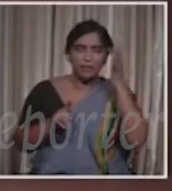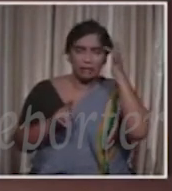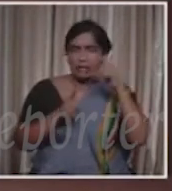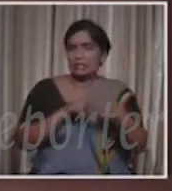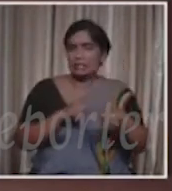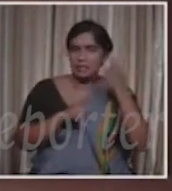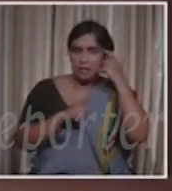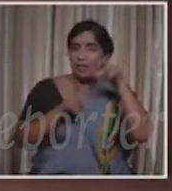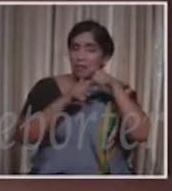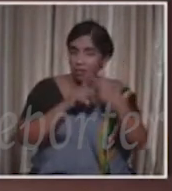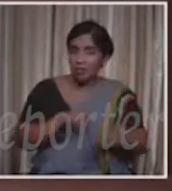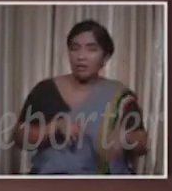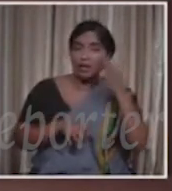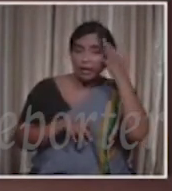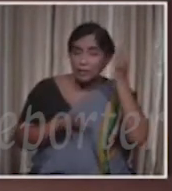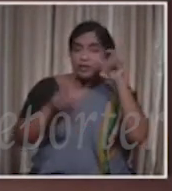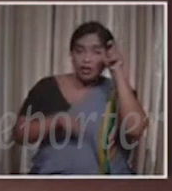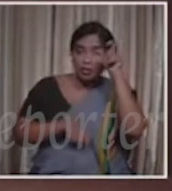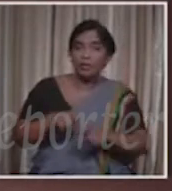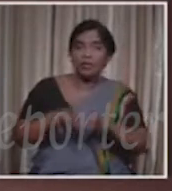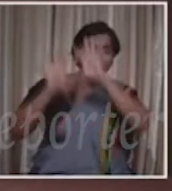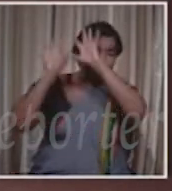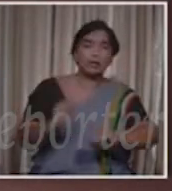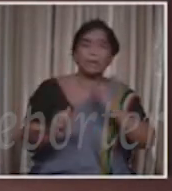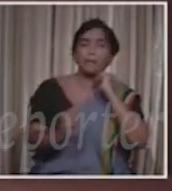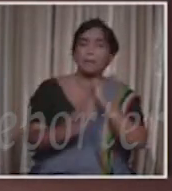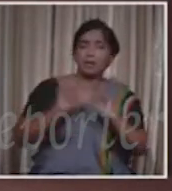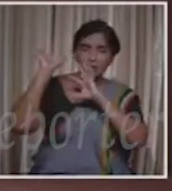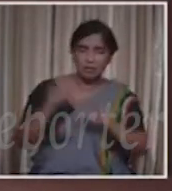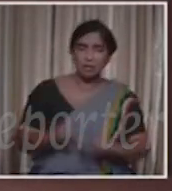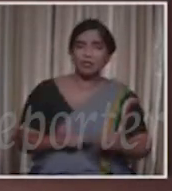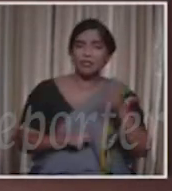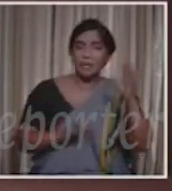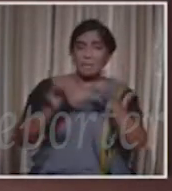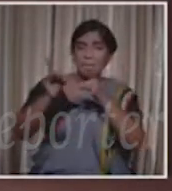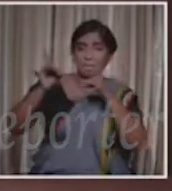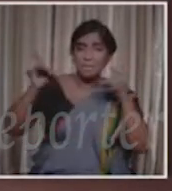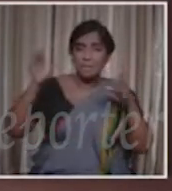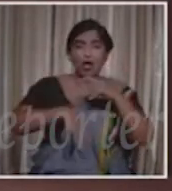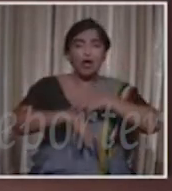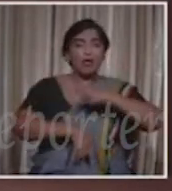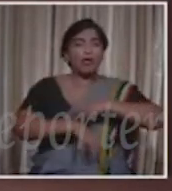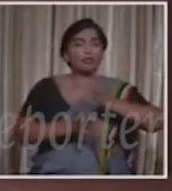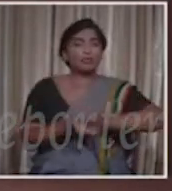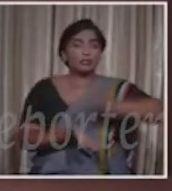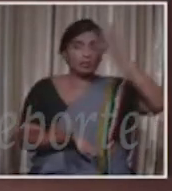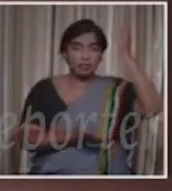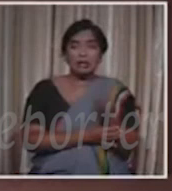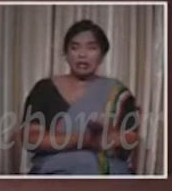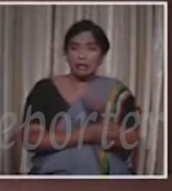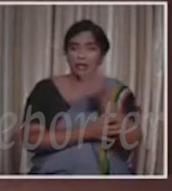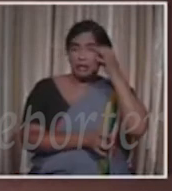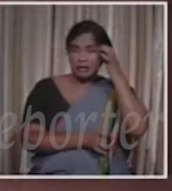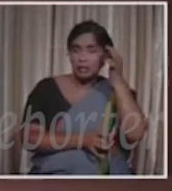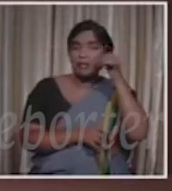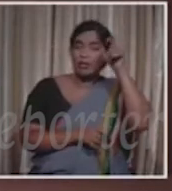බස් වලින් මේ මයිංගන ඔරලෝසු කනුව ගාව හරිද ඉන්න මානසික ආබාධයක් තියෙන අය ගෙනව අරලේ ගහ මන්දිරේට මෙහෙමයි කරේ